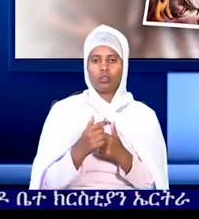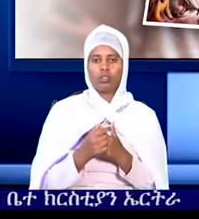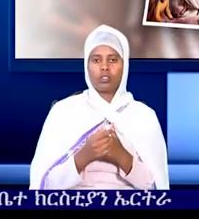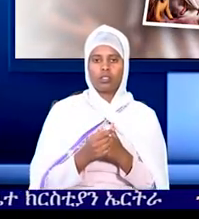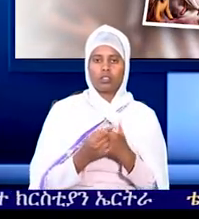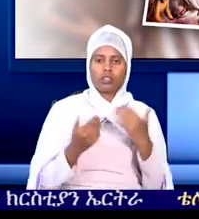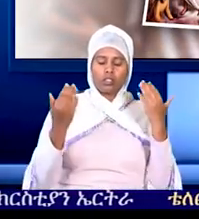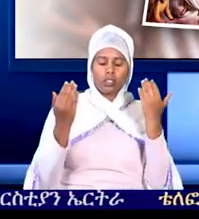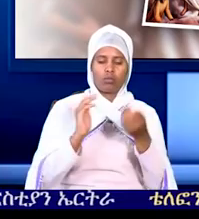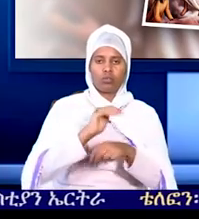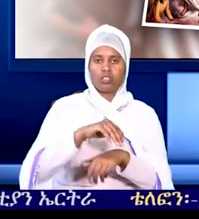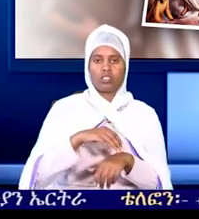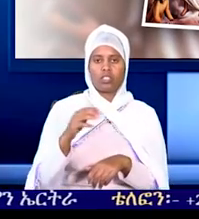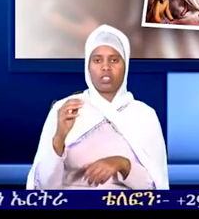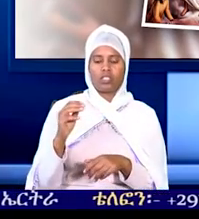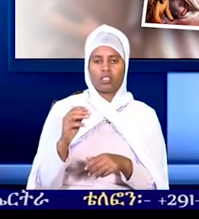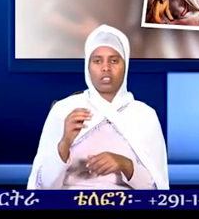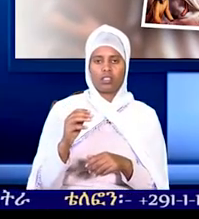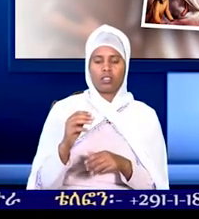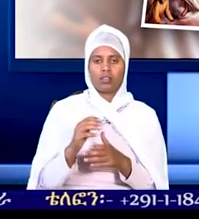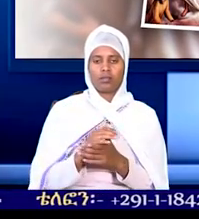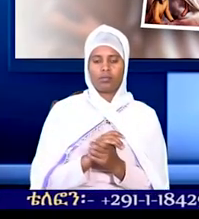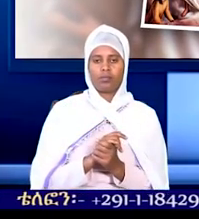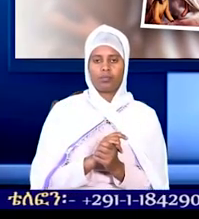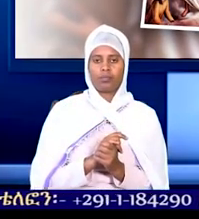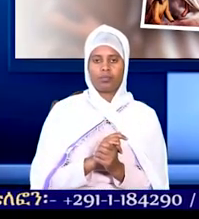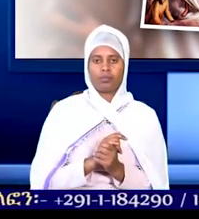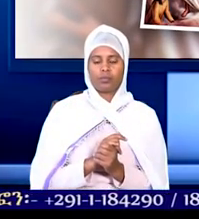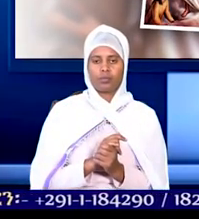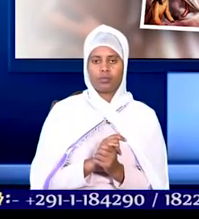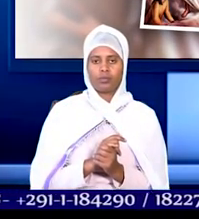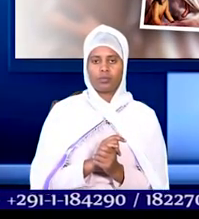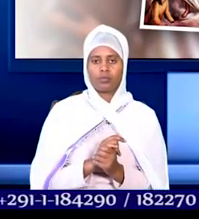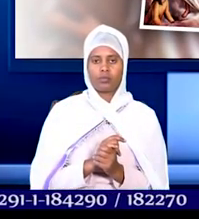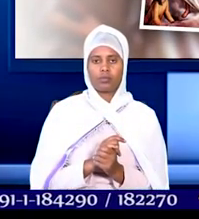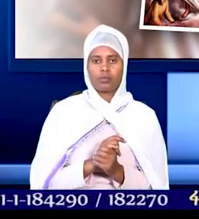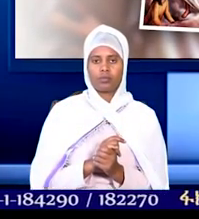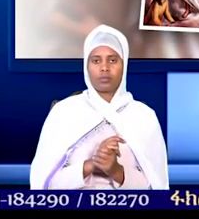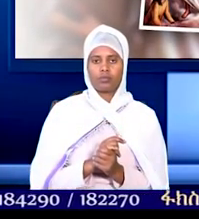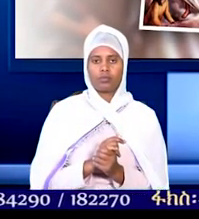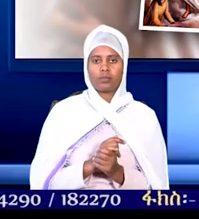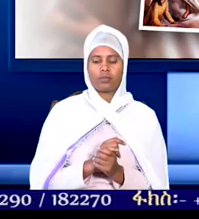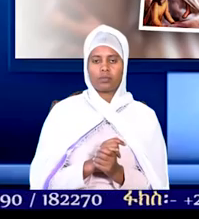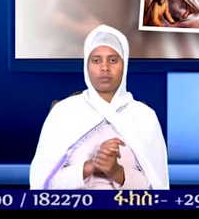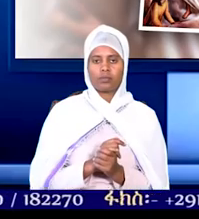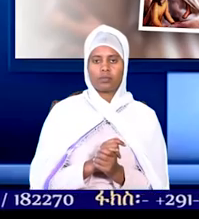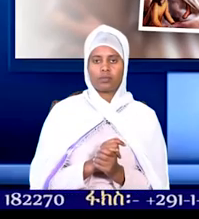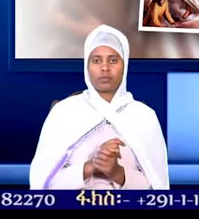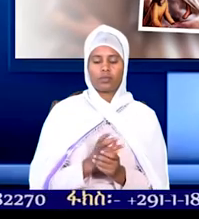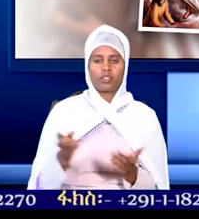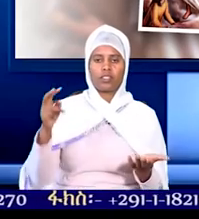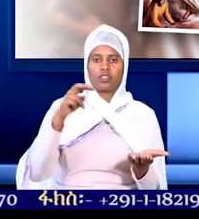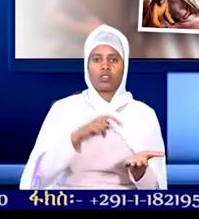ኣዳም ኣዳም ብማለት ኣብ ናይ ምሸት ሰዓት 9 ኣቋፃፅራ ግእዝ ከምቲሃ